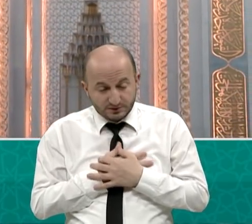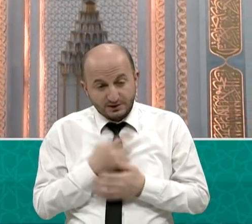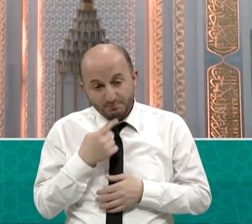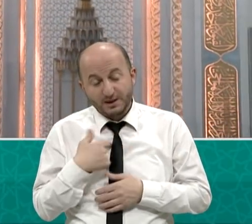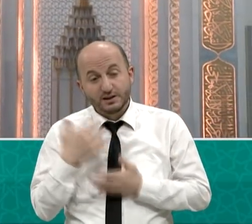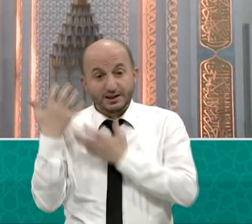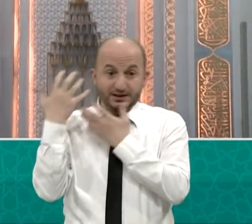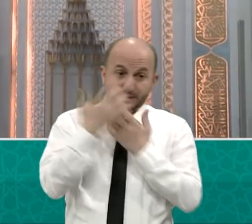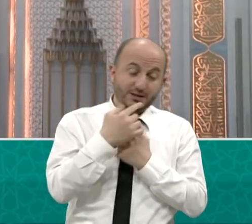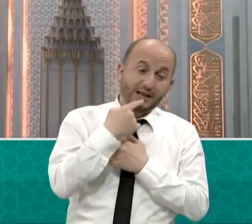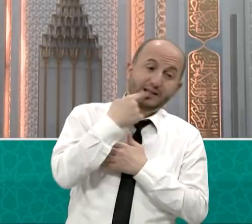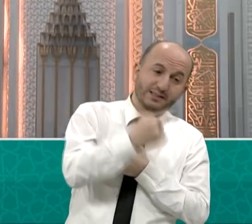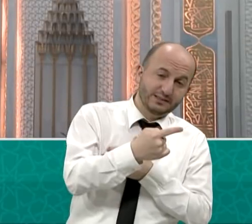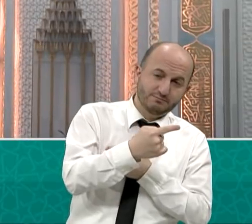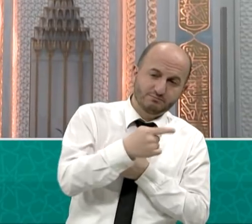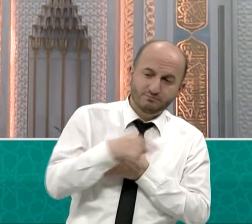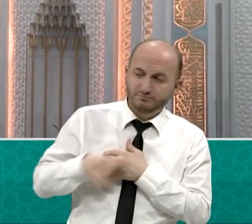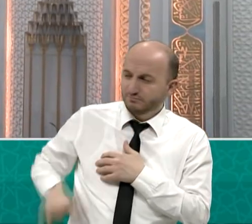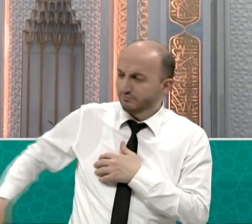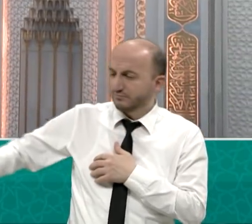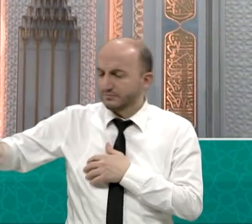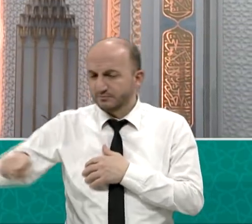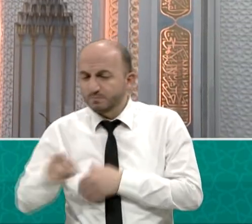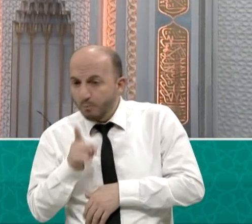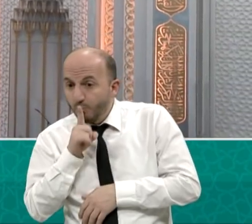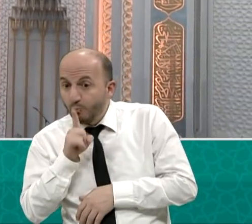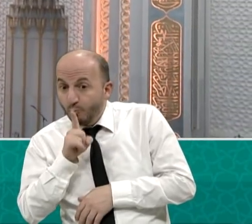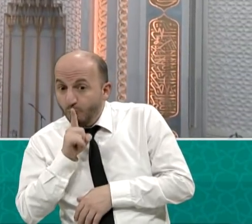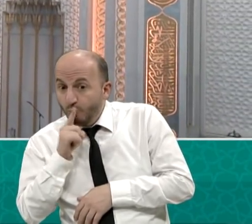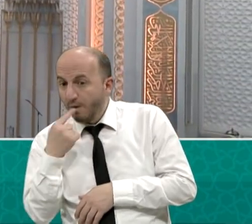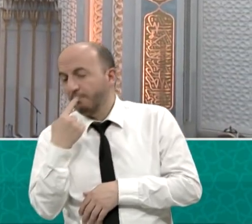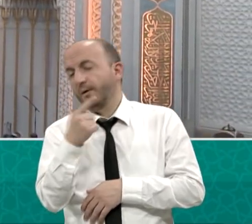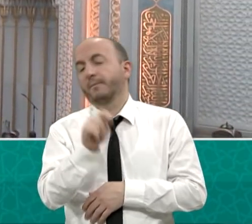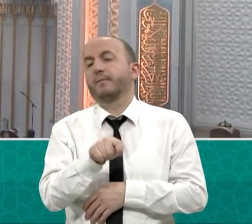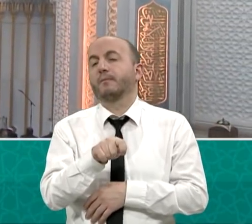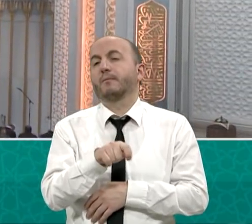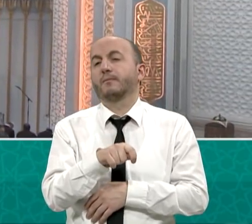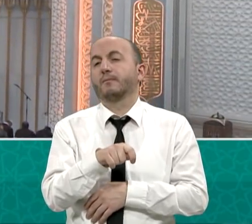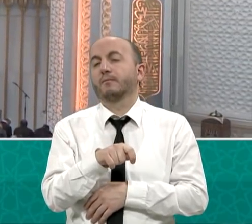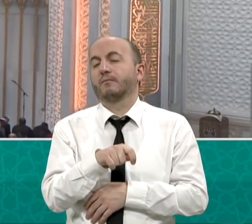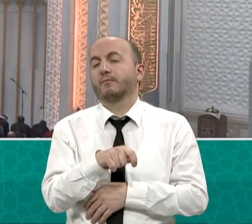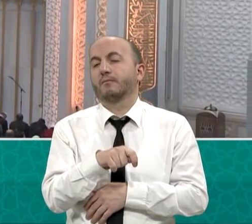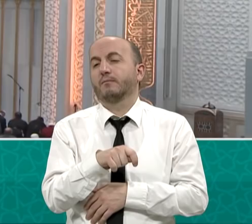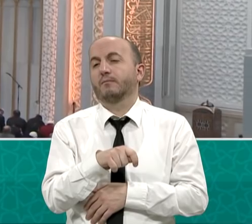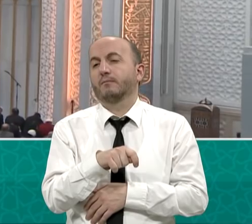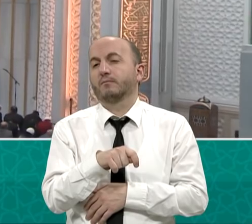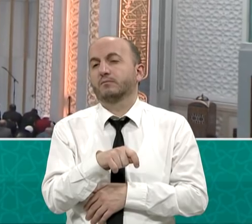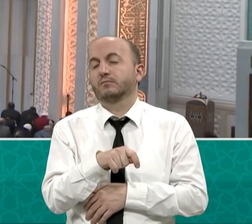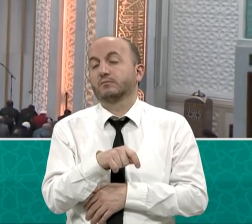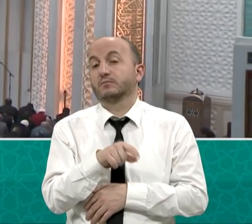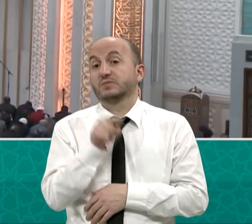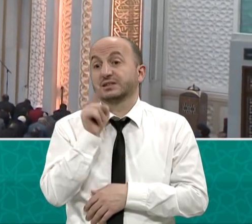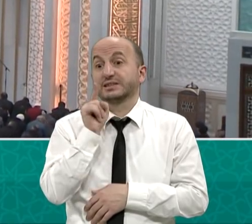dedim. Yanımdaki insanlar bana sus sus diyerek el işaretleri yapıyorlar idi. Yani adeta el işaretleriyle senin